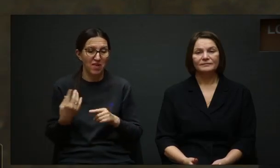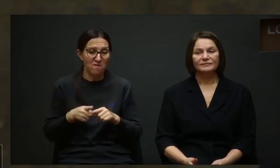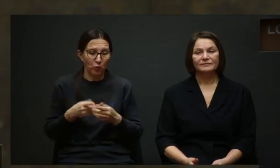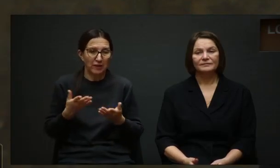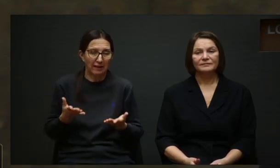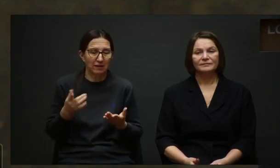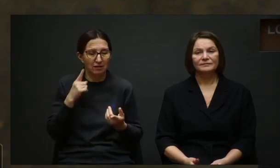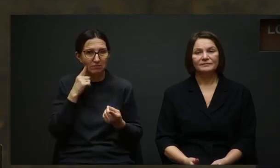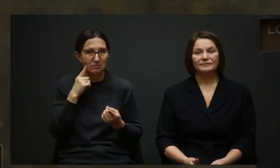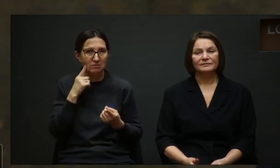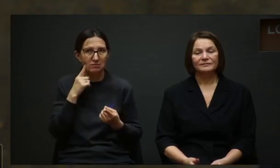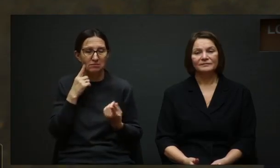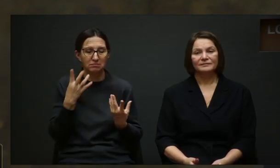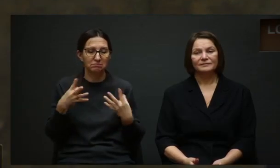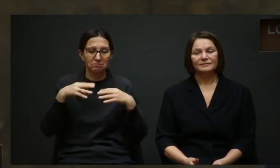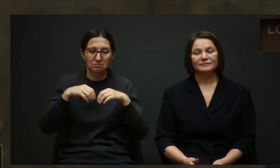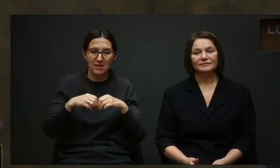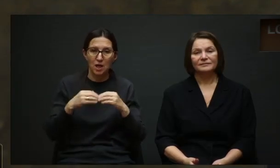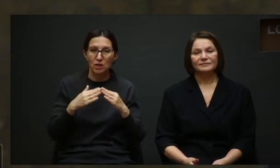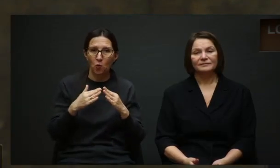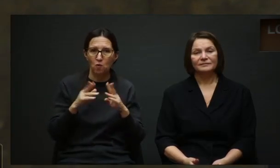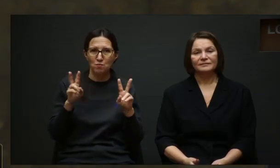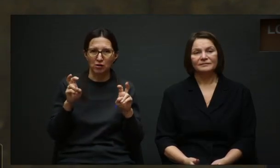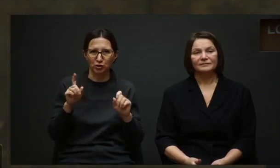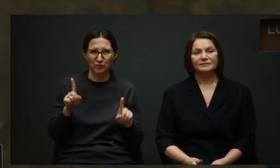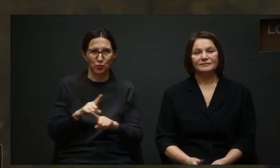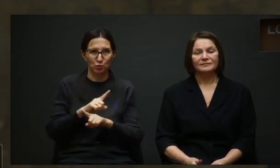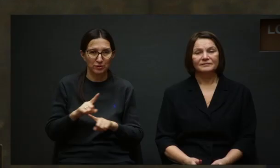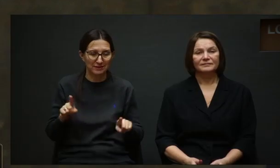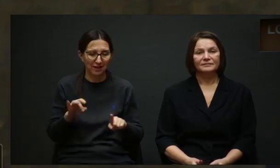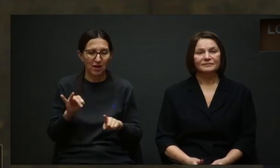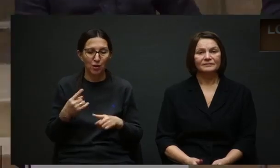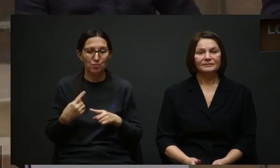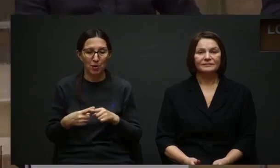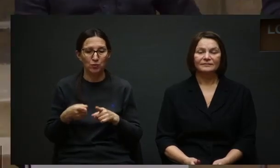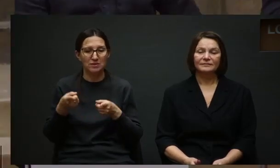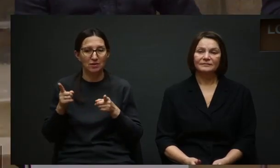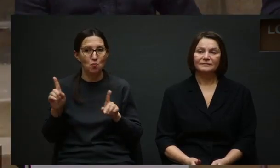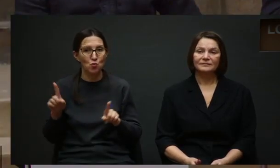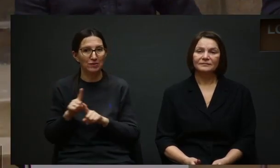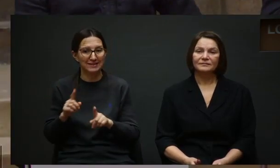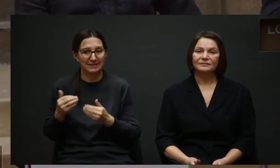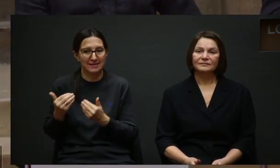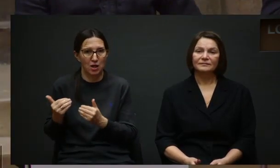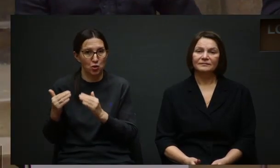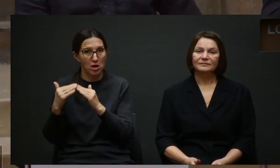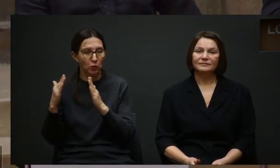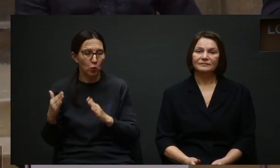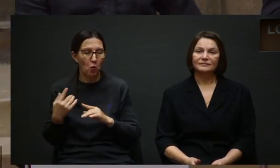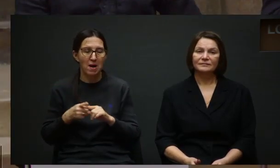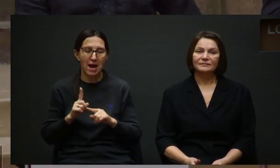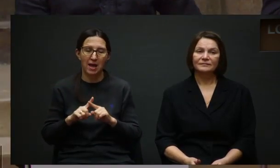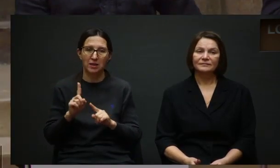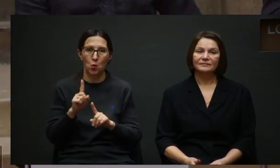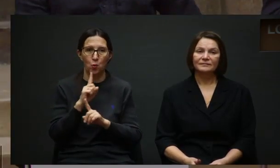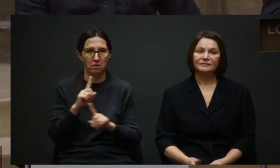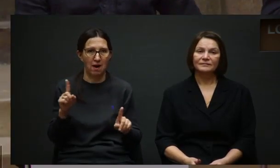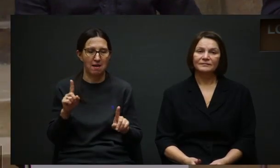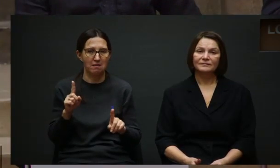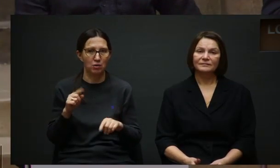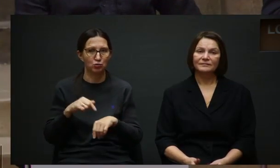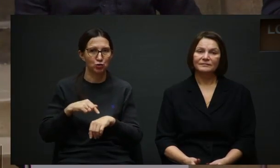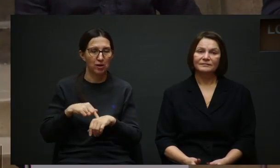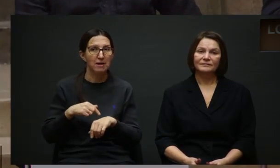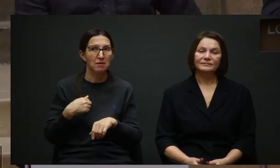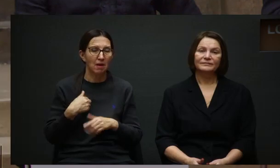сочетание домашнего музея и музейного дома, это уникально. Это то,